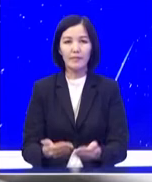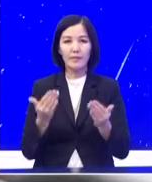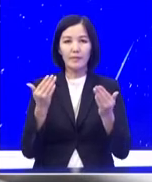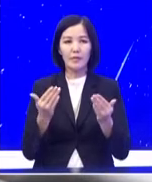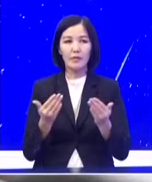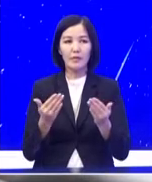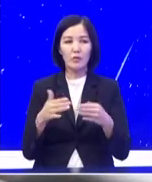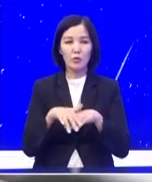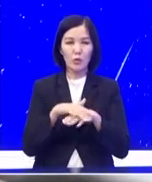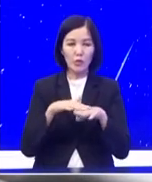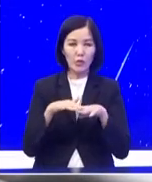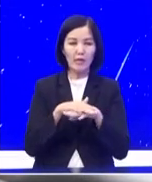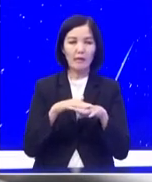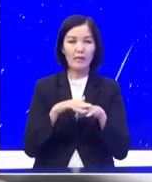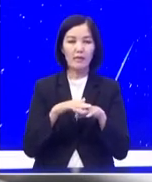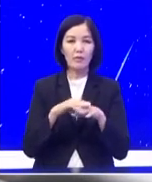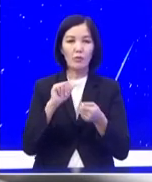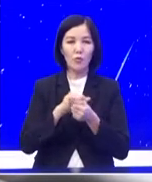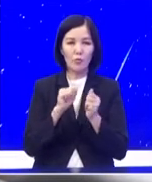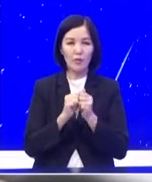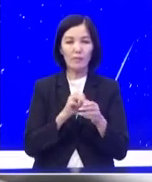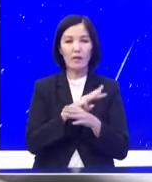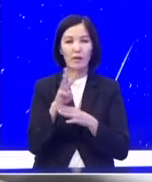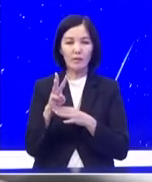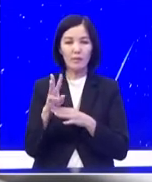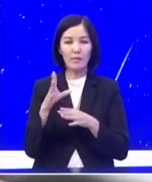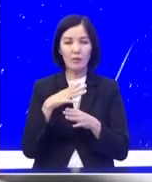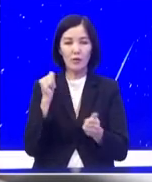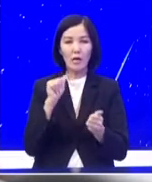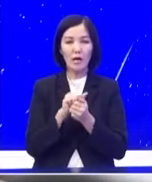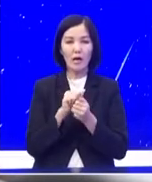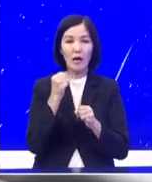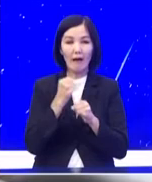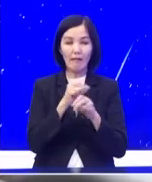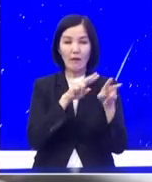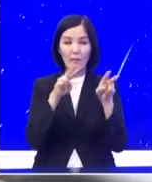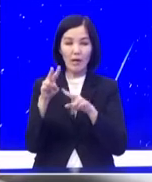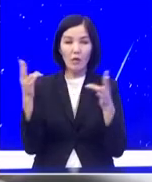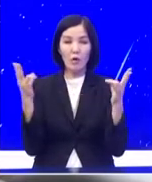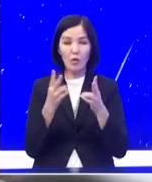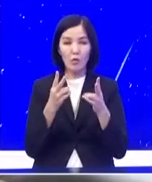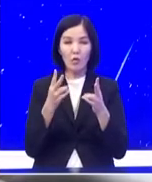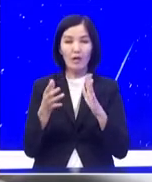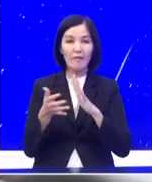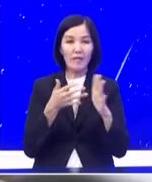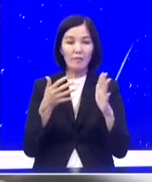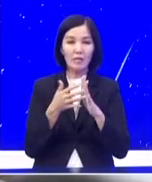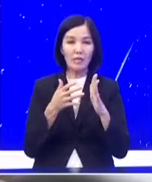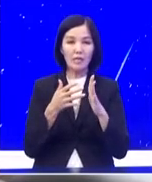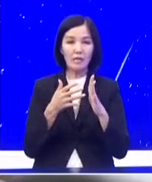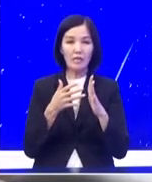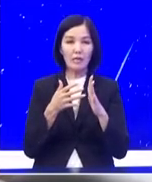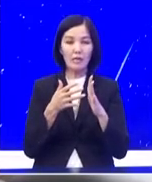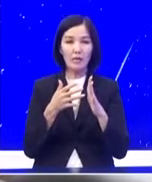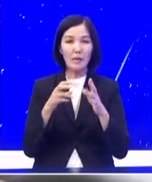қамтылмақ. Тұрғындардың көмірмен қамтамасыз етілуін қатаң бақылауға алу, көмір тапшылығы мен әлеуметтік